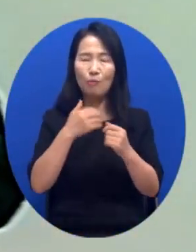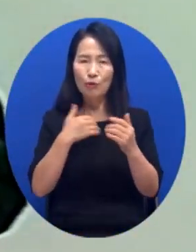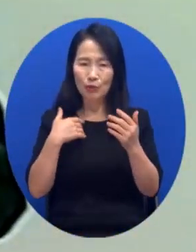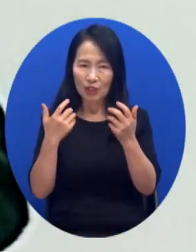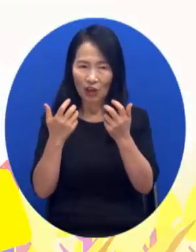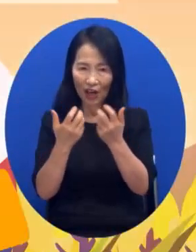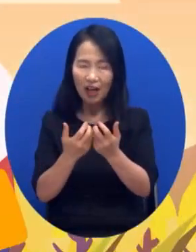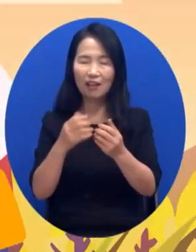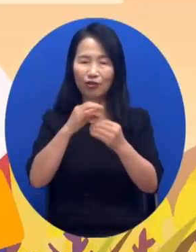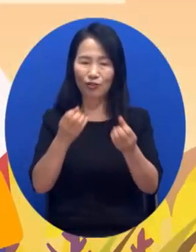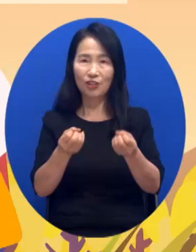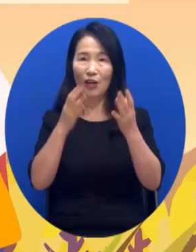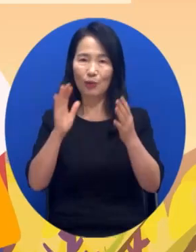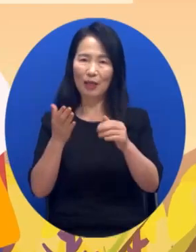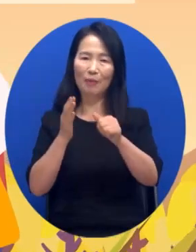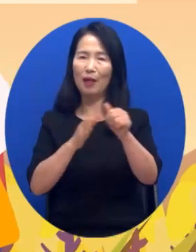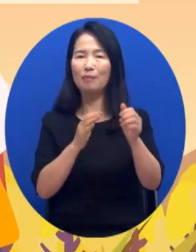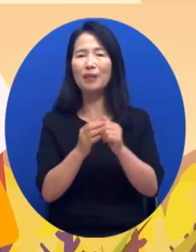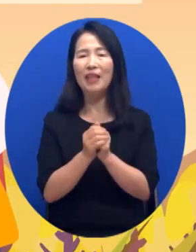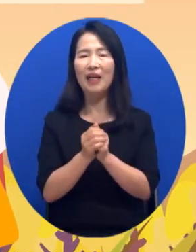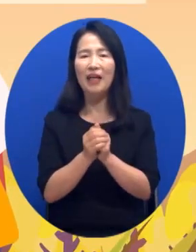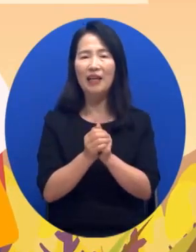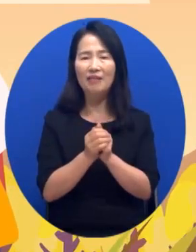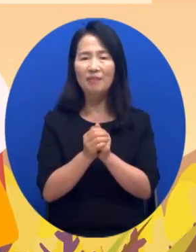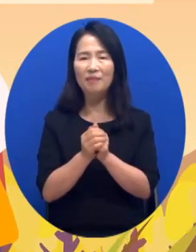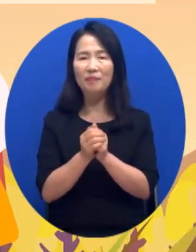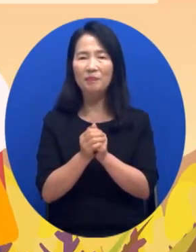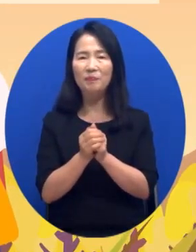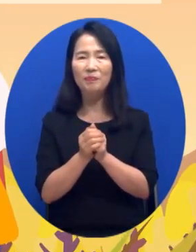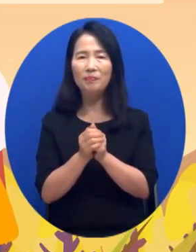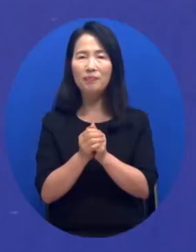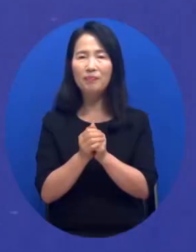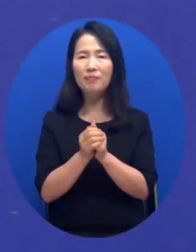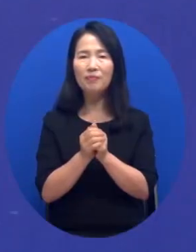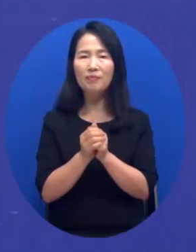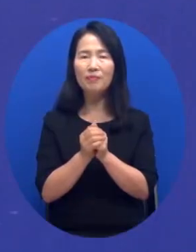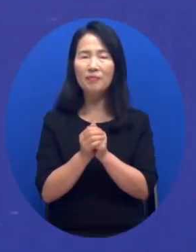소망합니다. CTS 뉴스 이한승입니다.